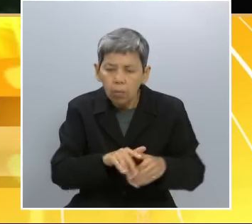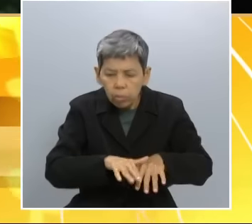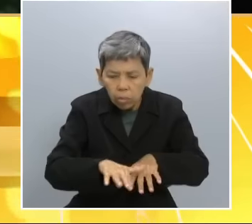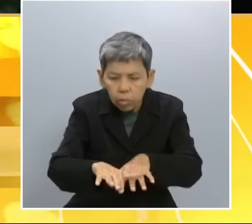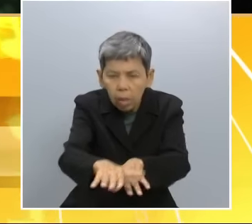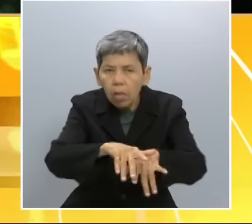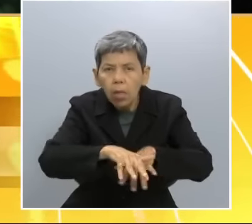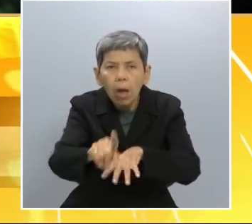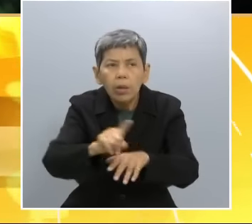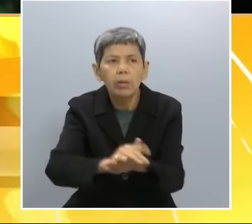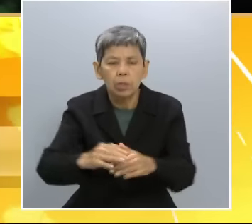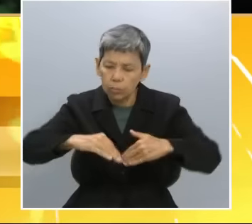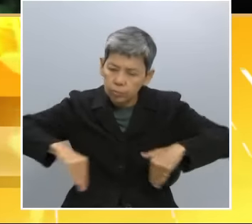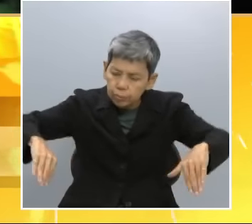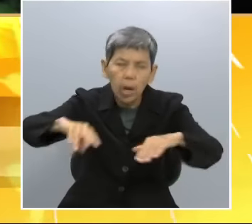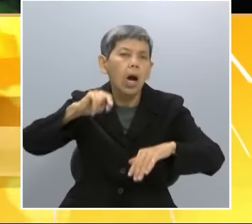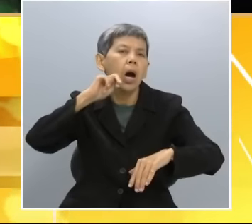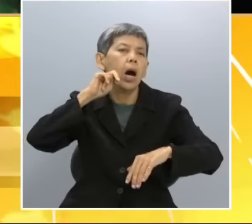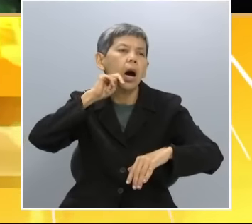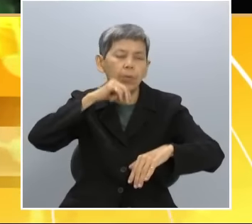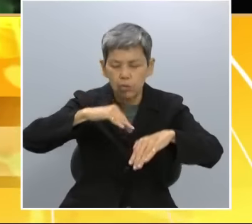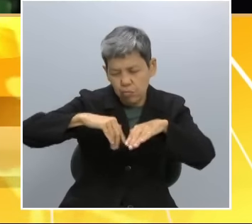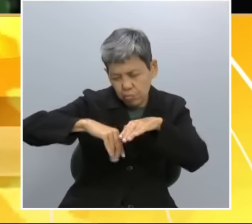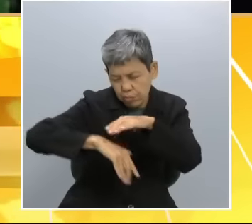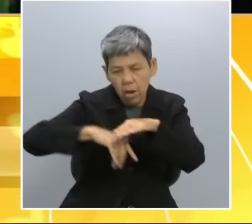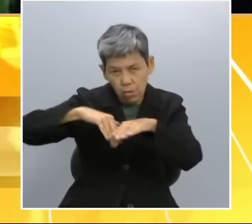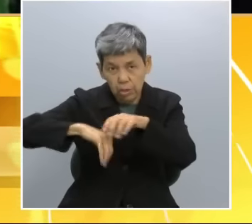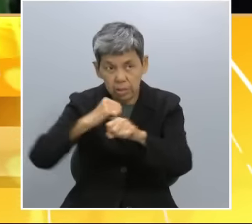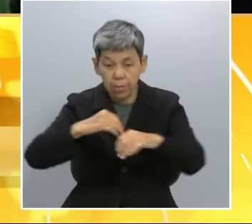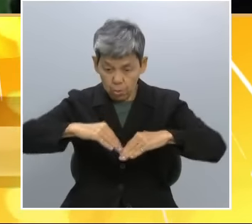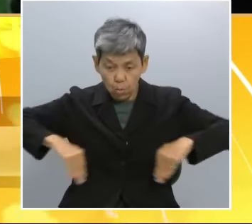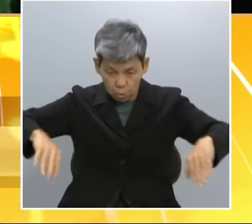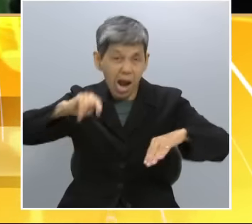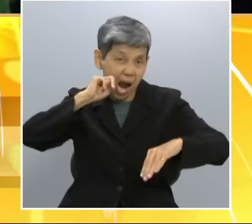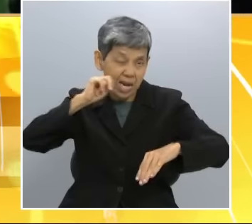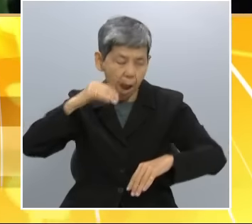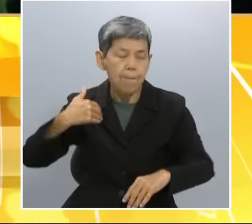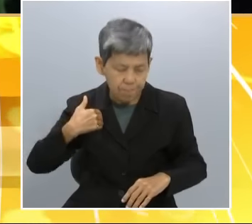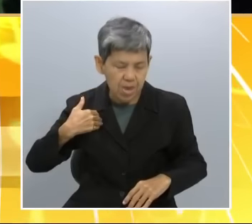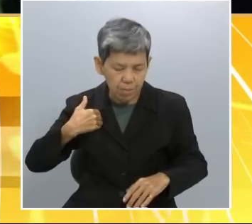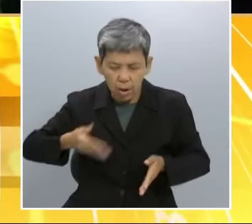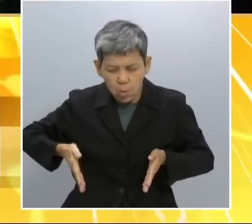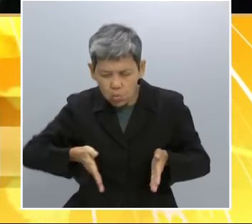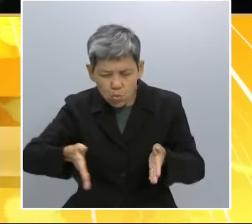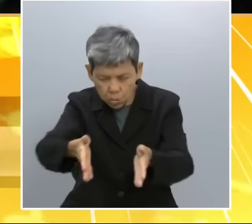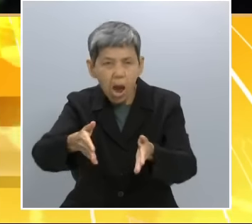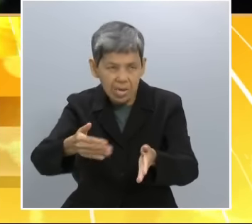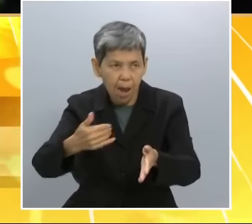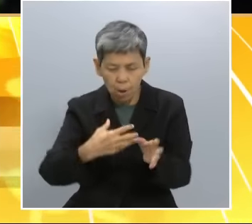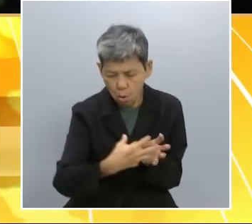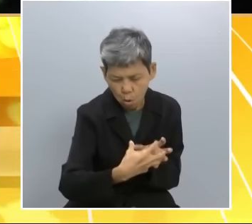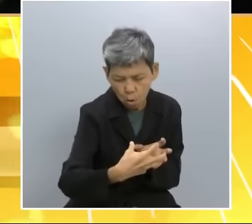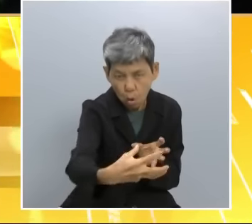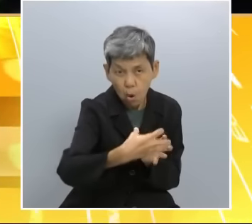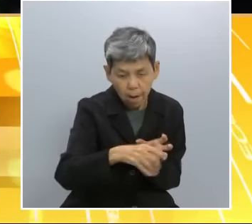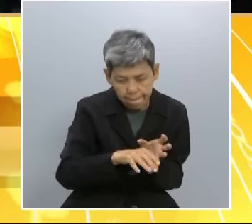ไหลลงออกนอกโรงงานชายก็จะซึมลงข้างๆในคลองในตรงนี้มันจะมีคลองลอดมีท่อไหลลง